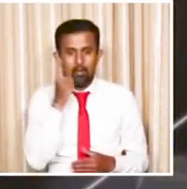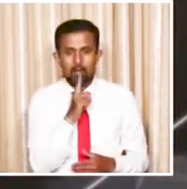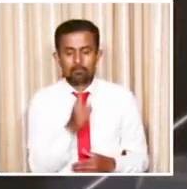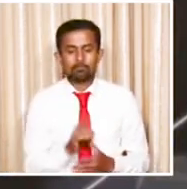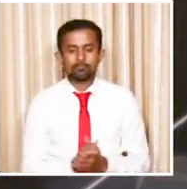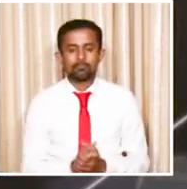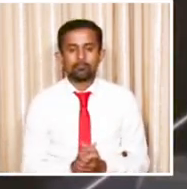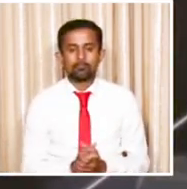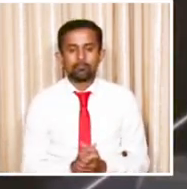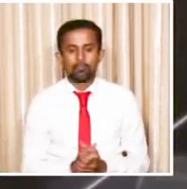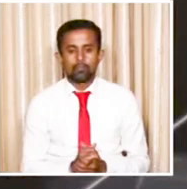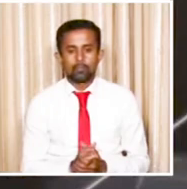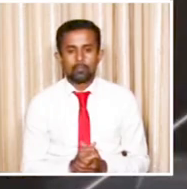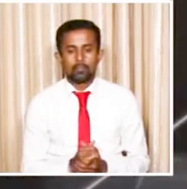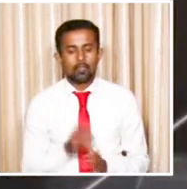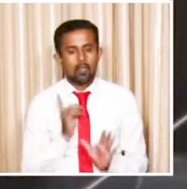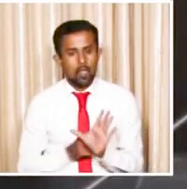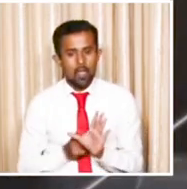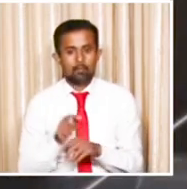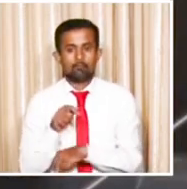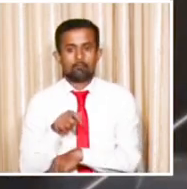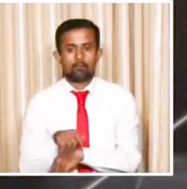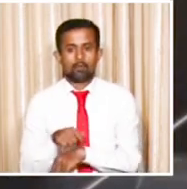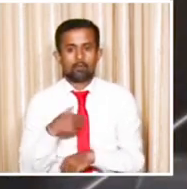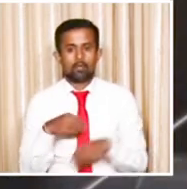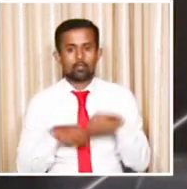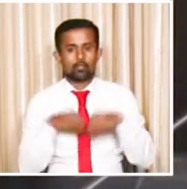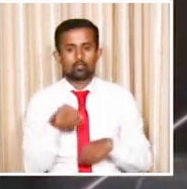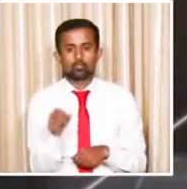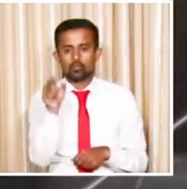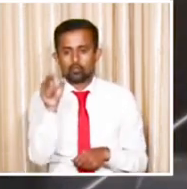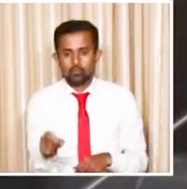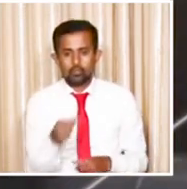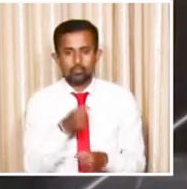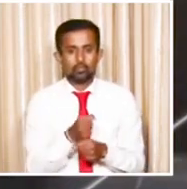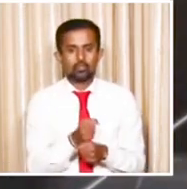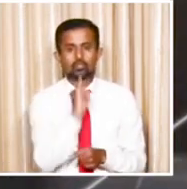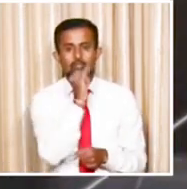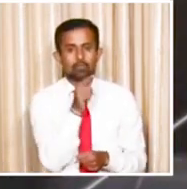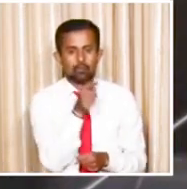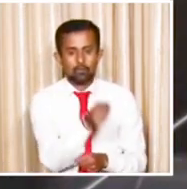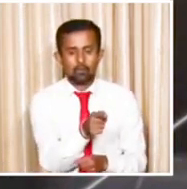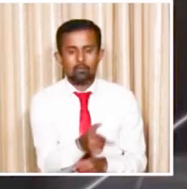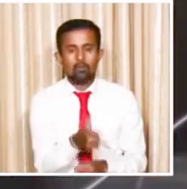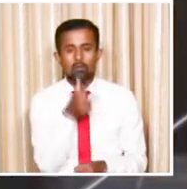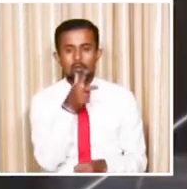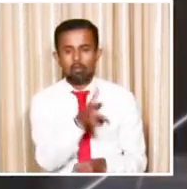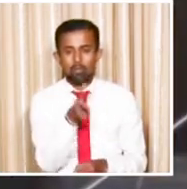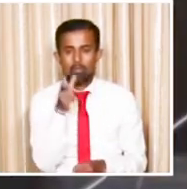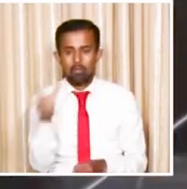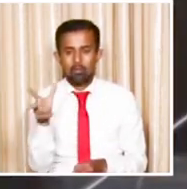එතකොට මේකට හැම වෙලාවෙම අපි දේශපාලඥයාට රාජ්‍ය සේවකයාට අපි ඇඟිල්ල දික් කරනවා. හැබැයි